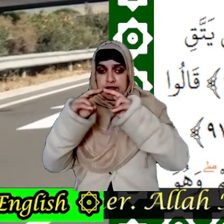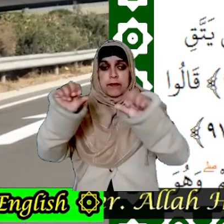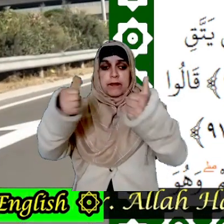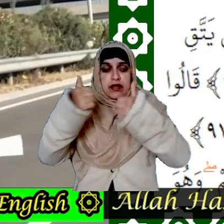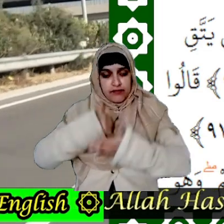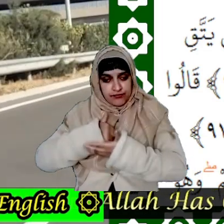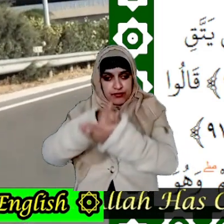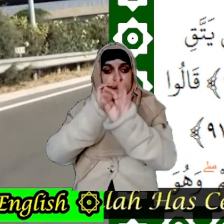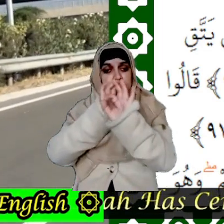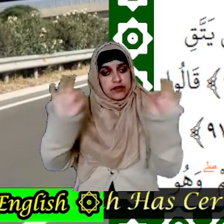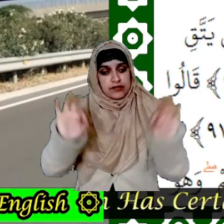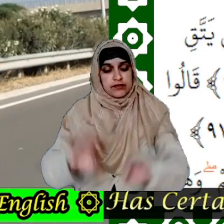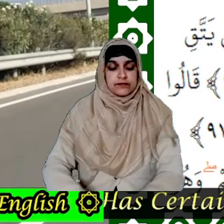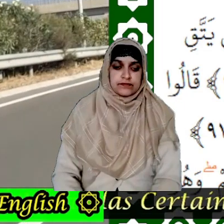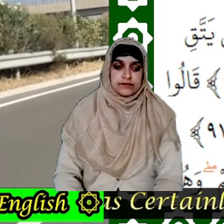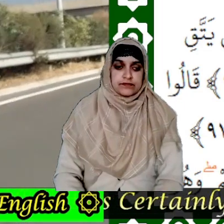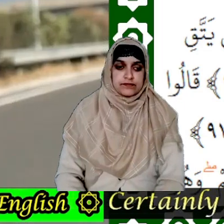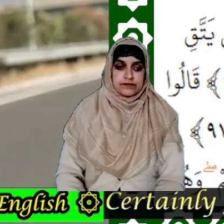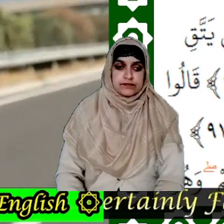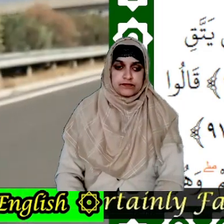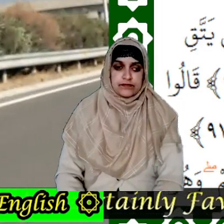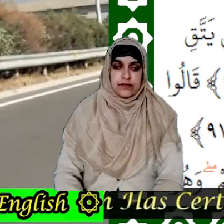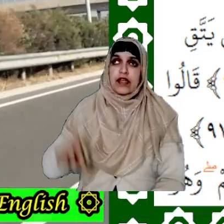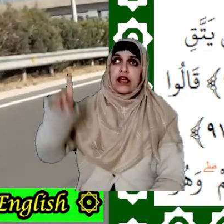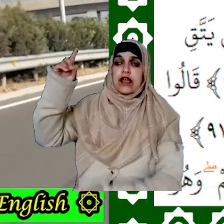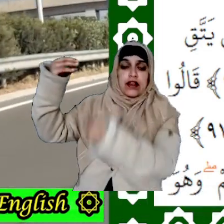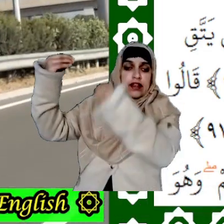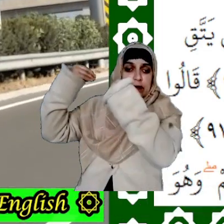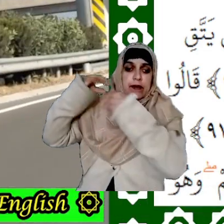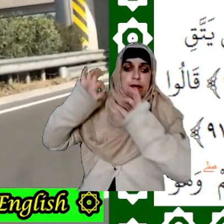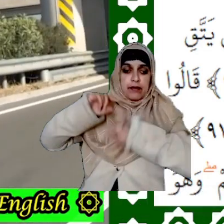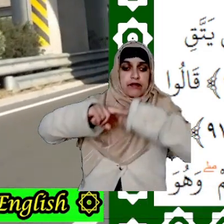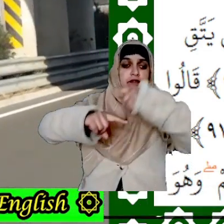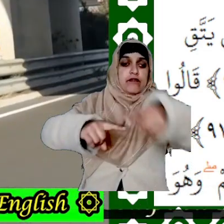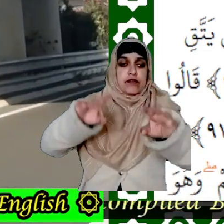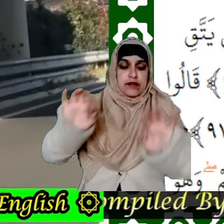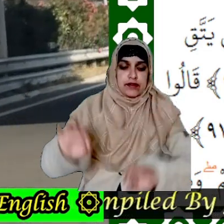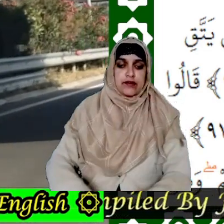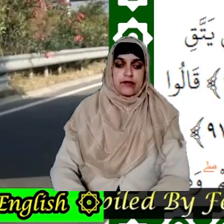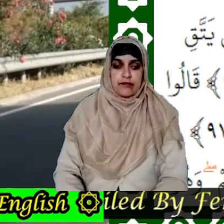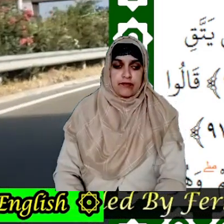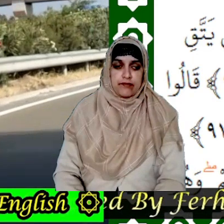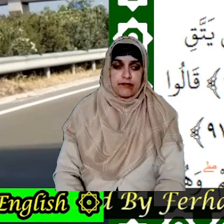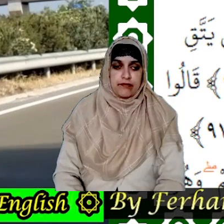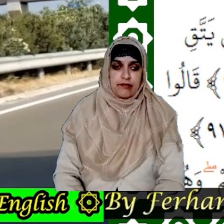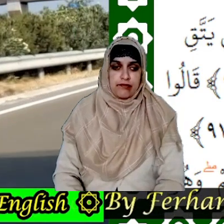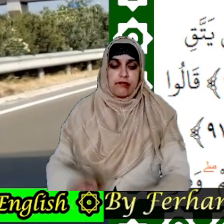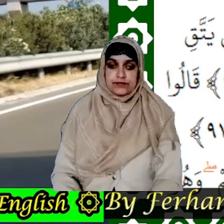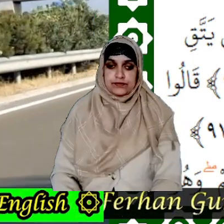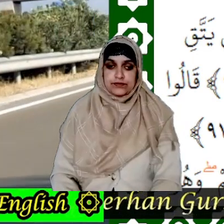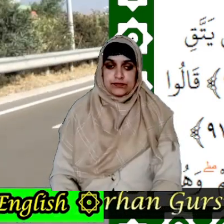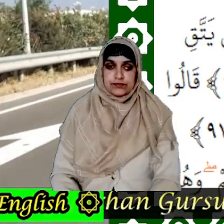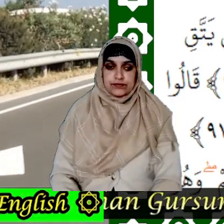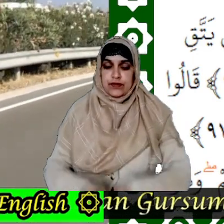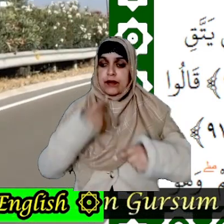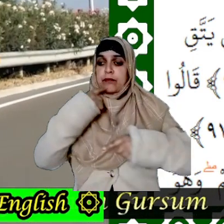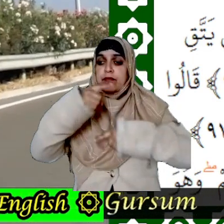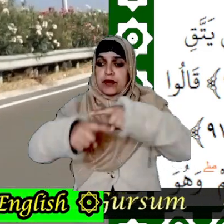لقد آثرك الله علينا وإن كنا